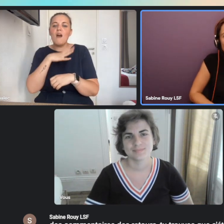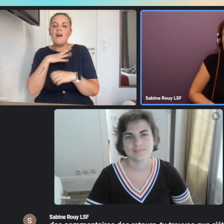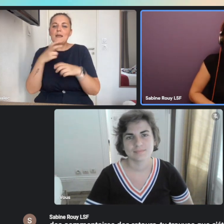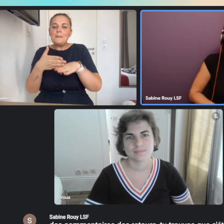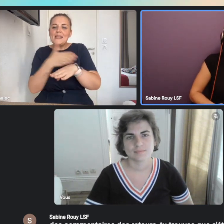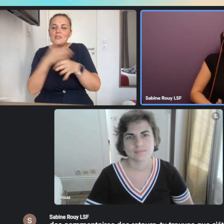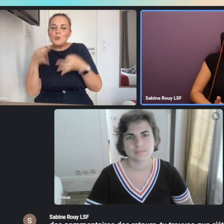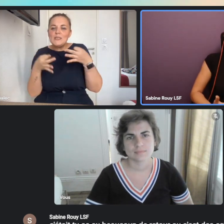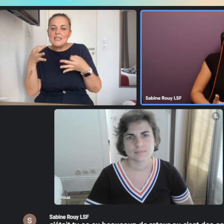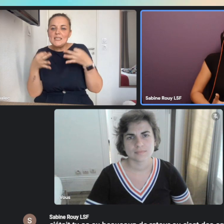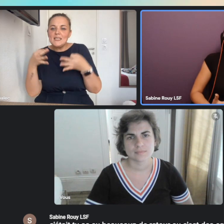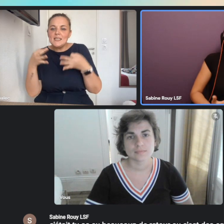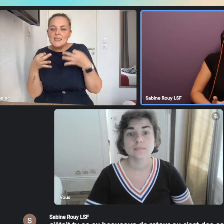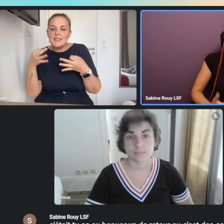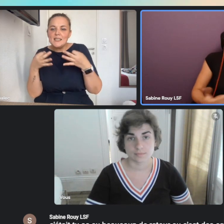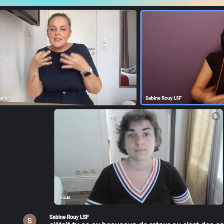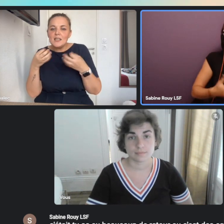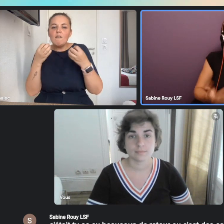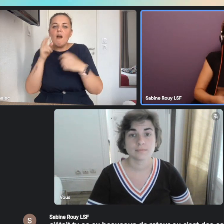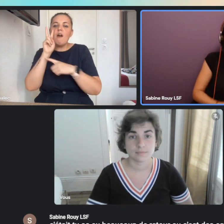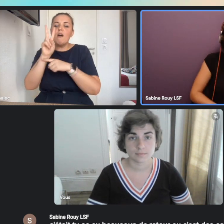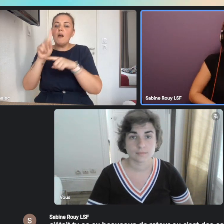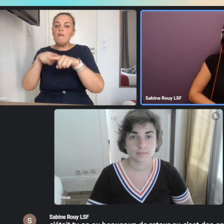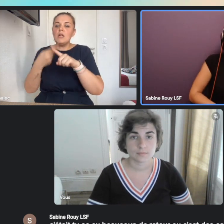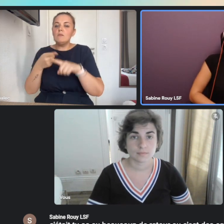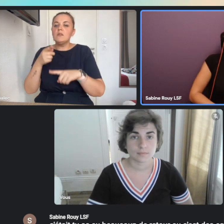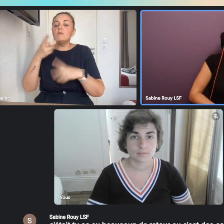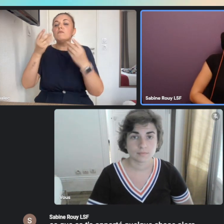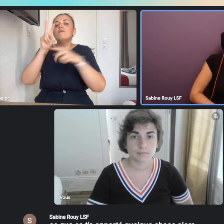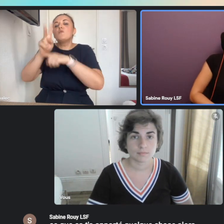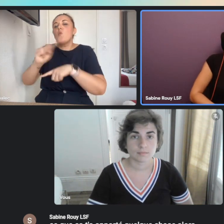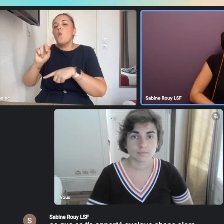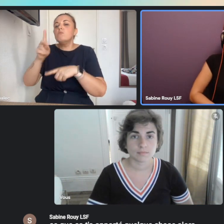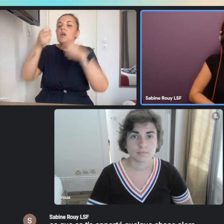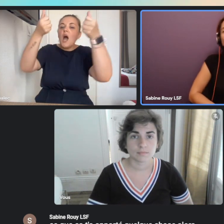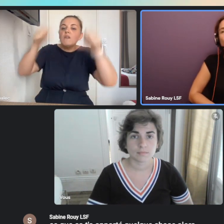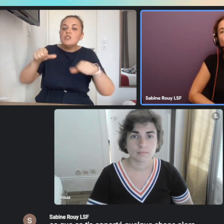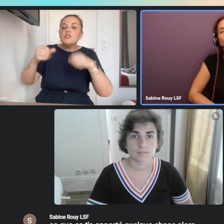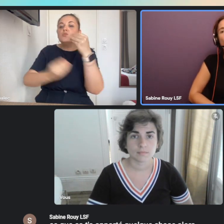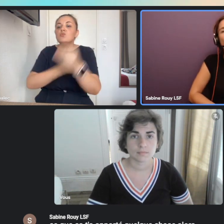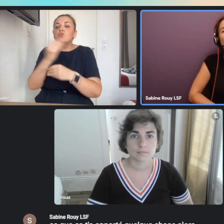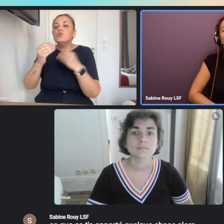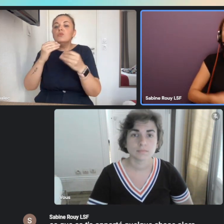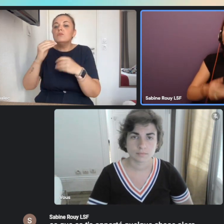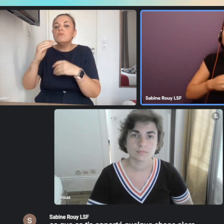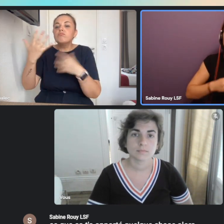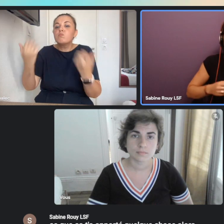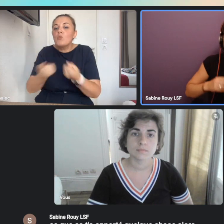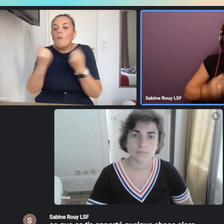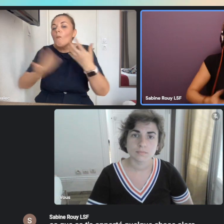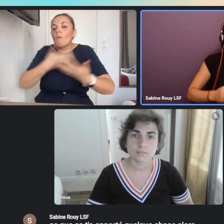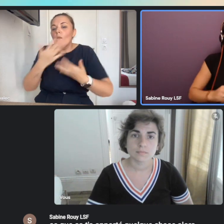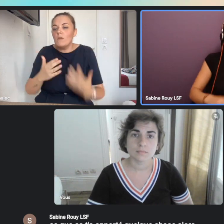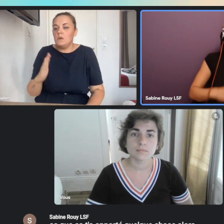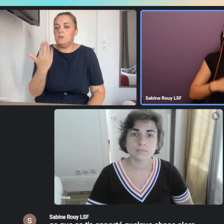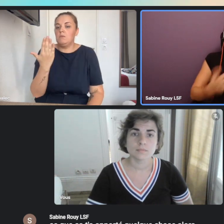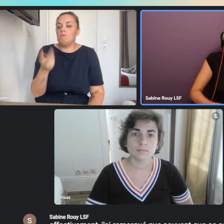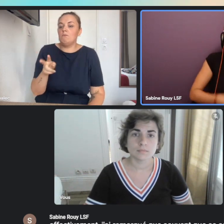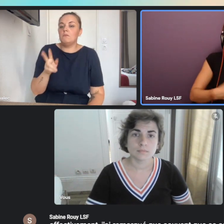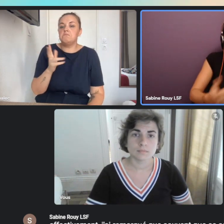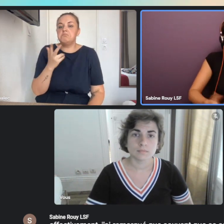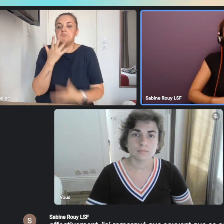envie de regarder le film». Il y a des gens qui ont parfois des préjugés, qui justement, ont vu des affiches, pas forcément vu le film,